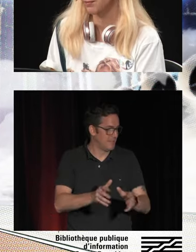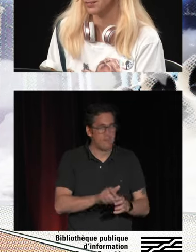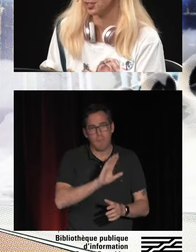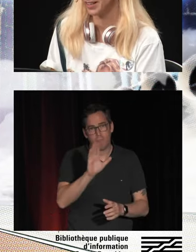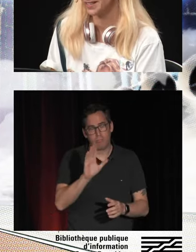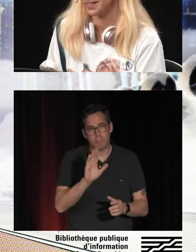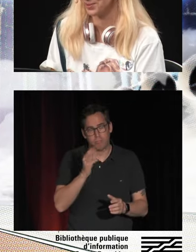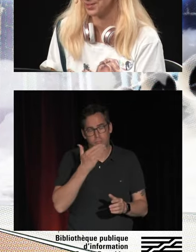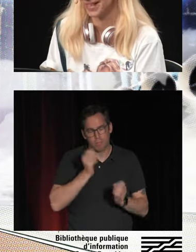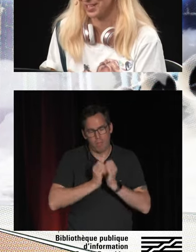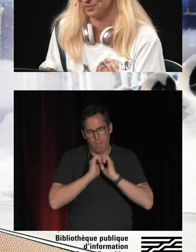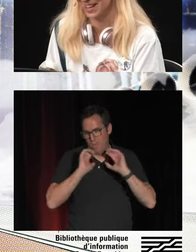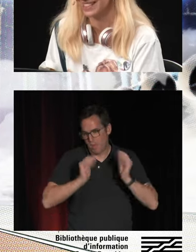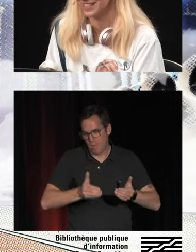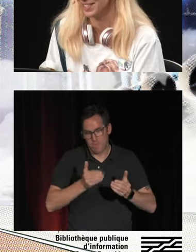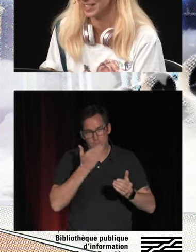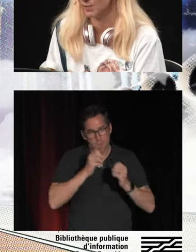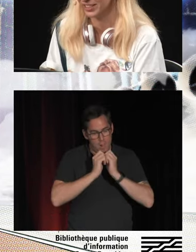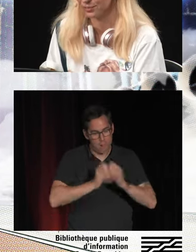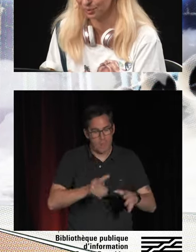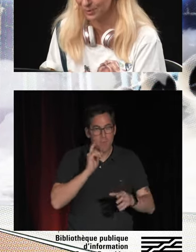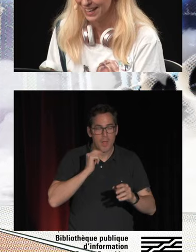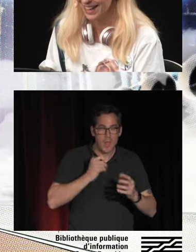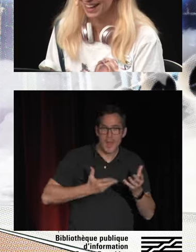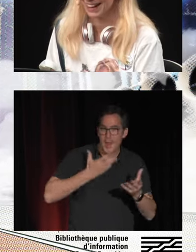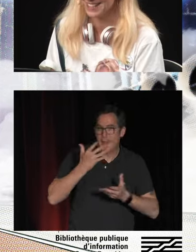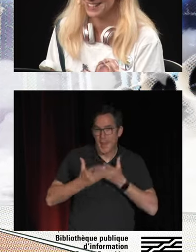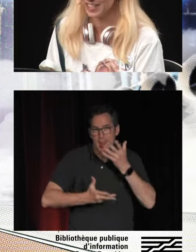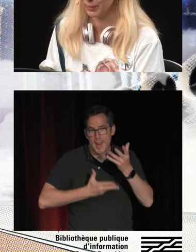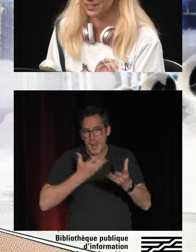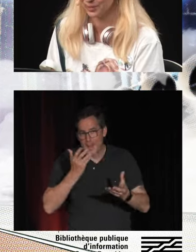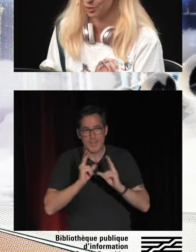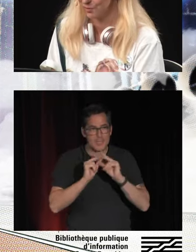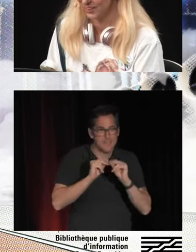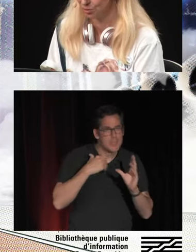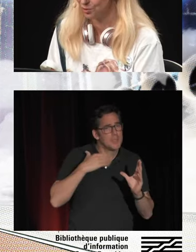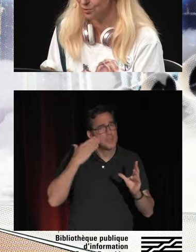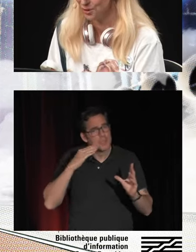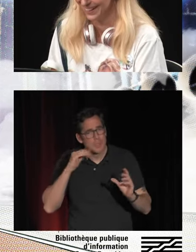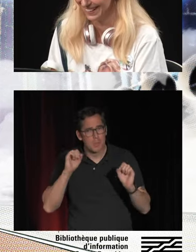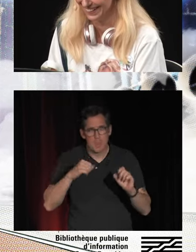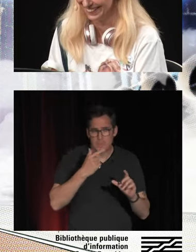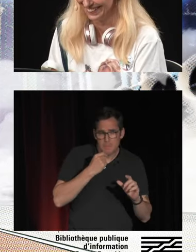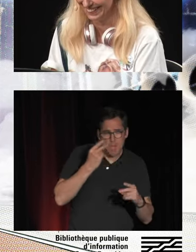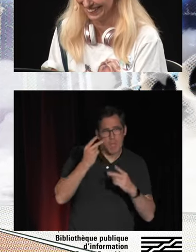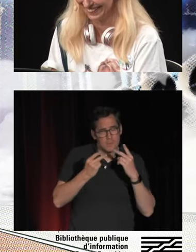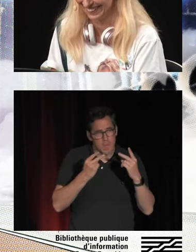Non, mais vous savez, j'arrête. Hein. À ce stade, je vais arrêter d'essayer d'expliquer des trucs. Arrêter d'essayer de prétendre que je vais faire des trucs cool.